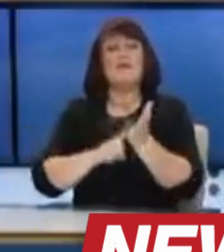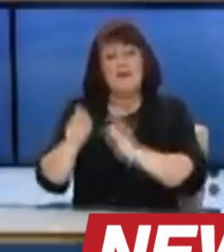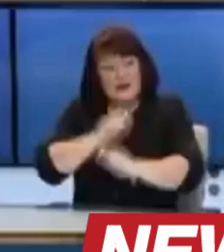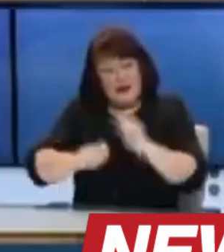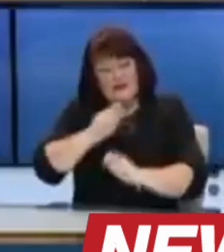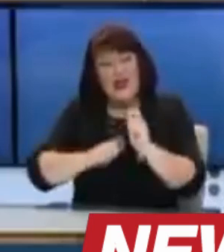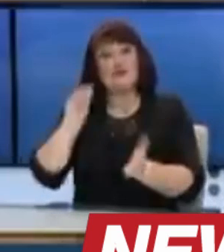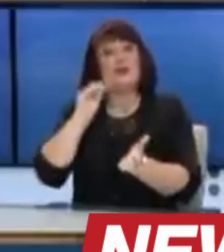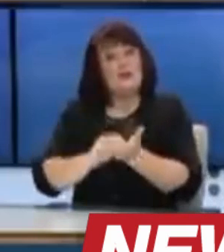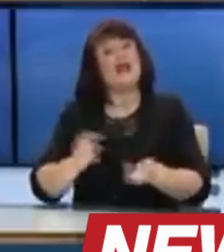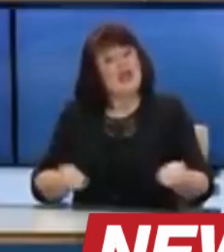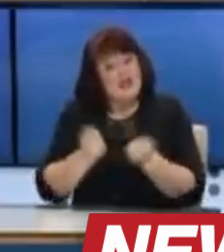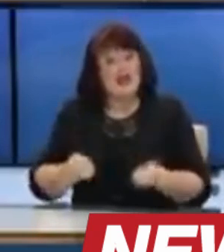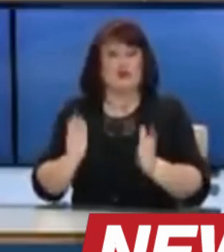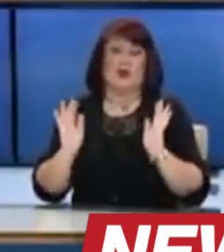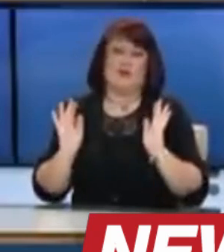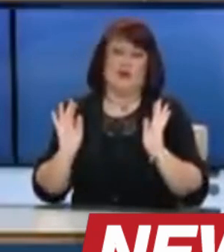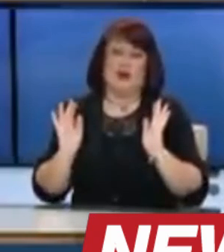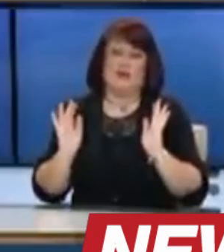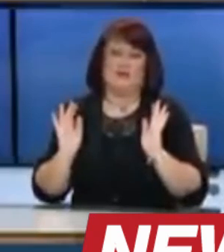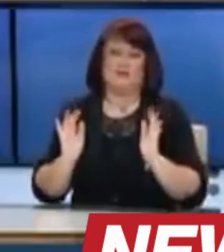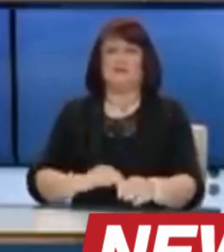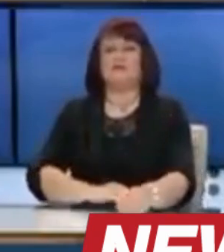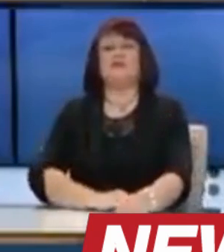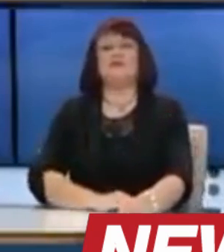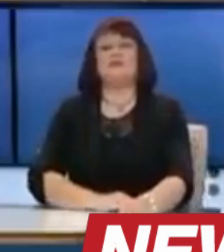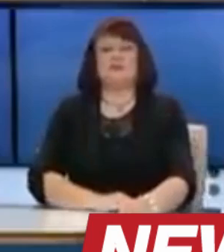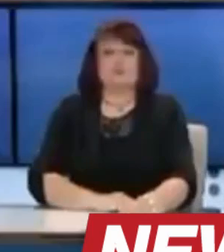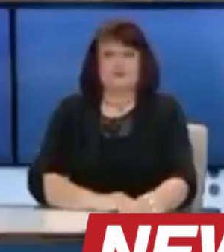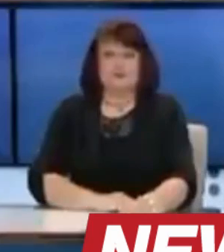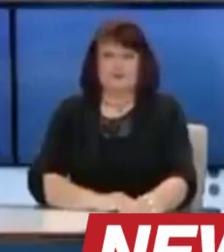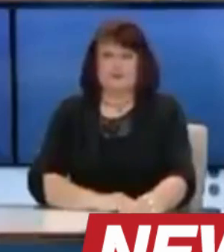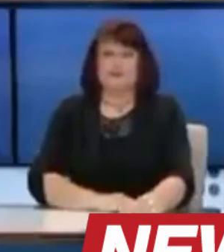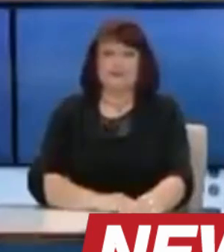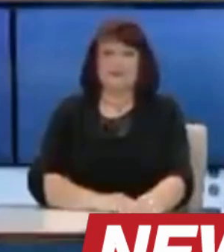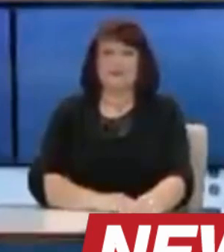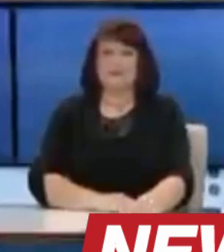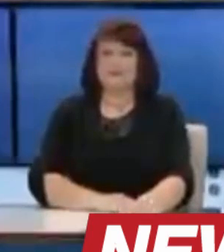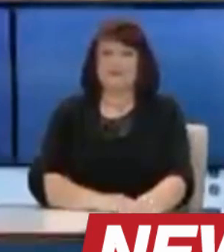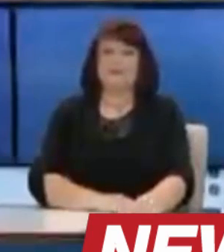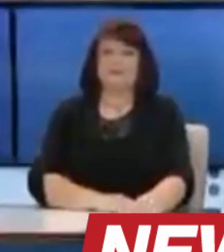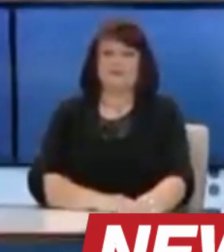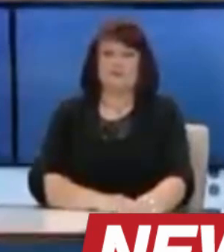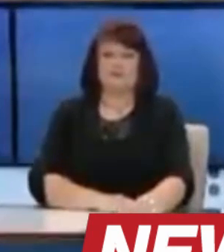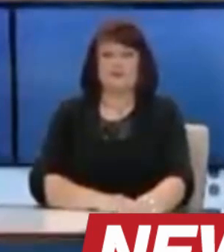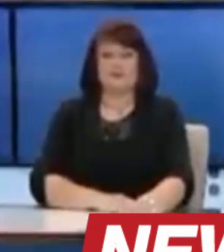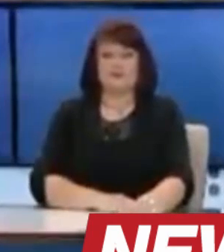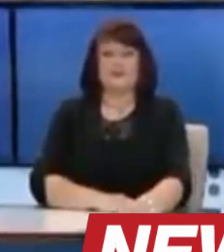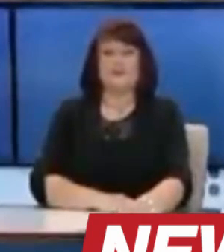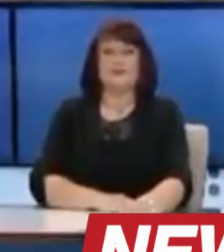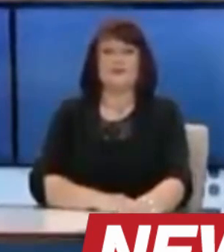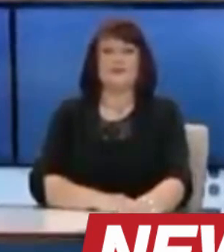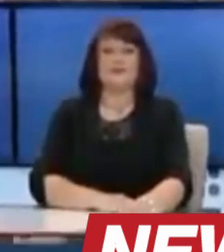την παραμικρή προσπάθεια να κρύψει τη στήριξή της στα ιδιωτικά συμφέροντα και αυτό είναι ένα γεγονός που προκαλεί τρόμο και απέχθεια. Φήμες